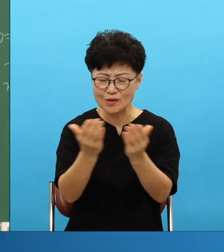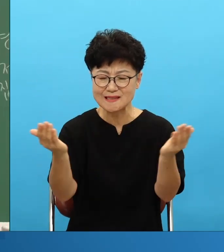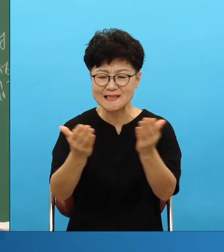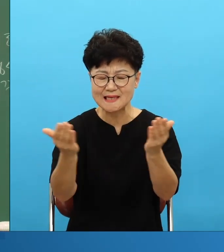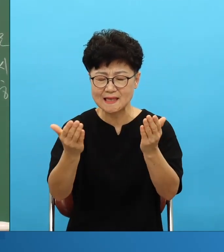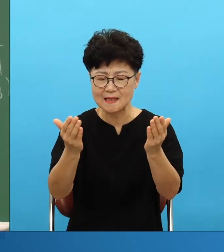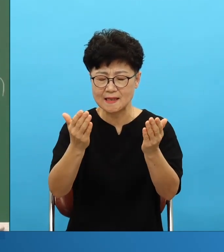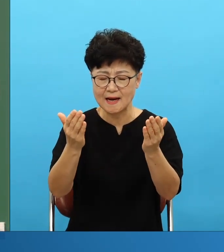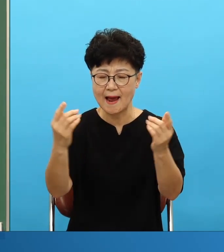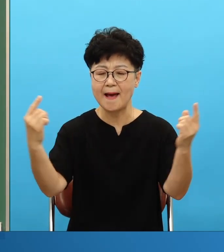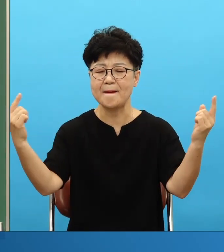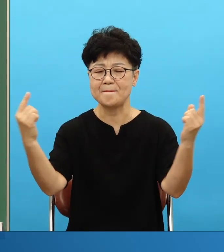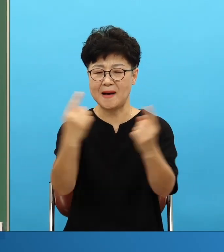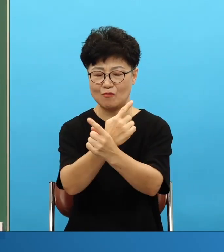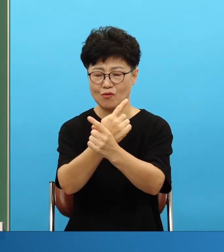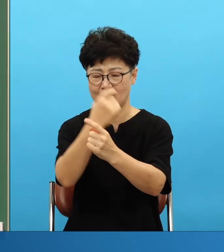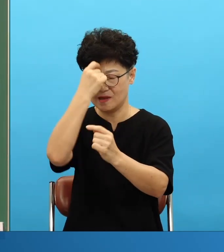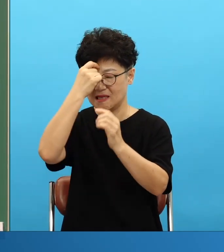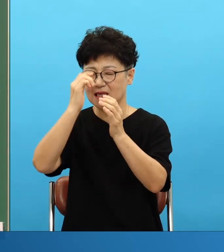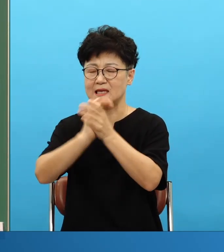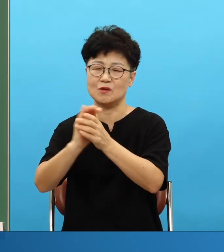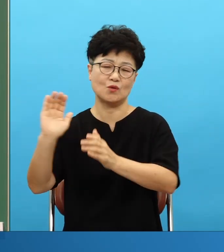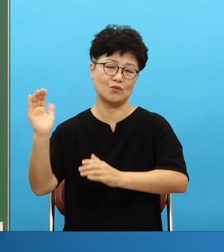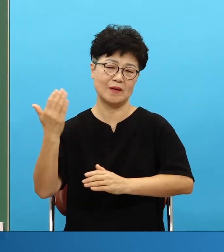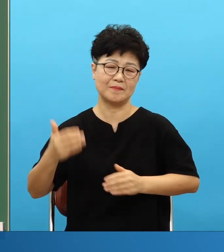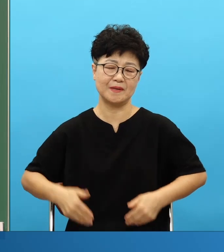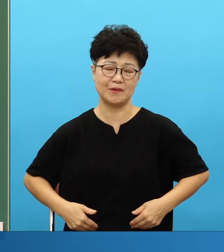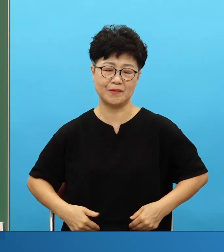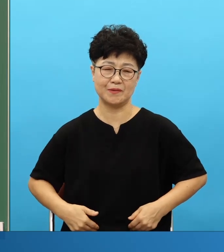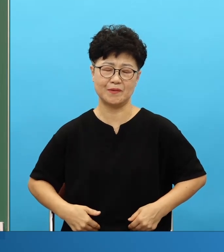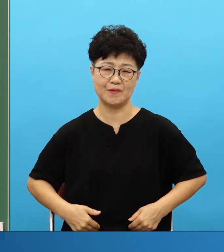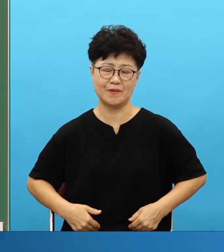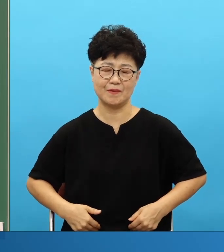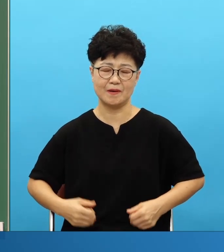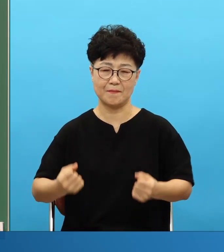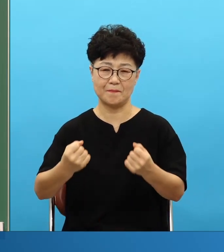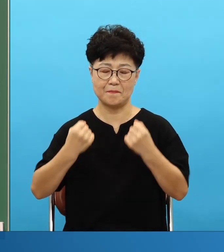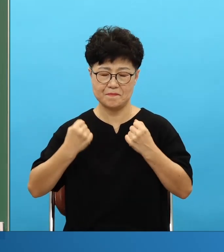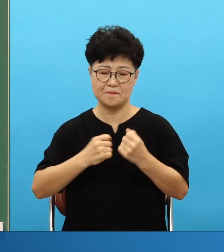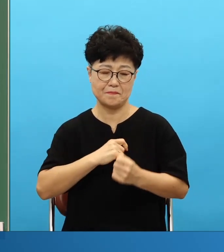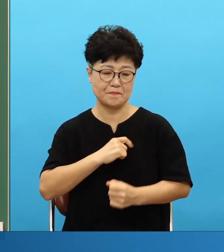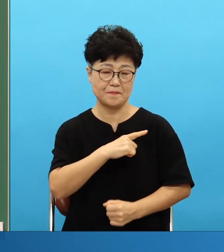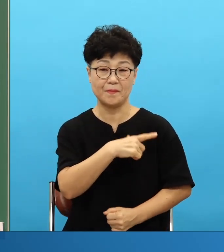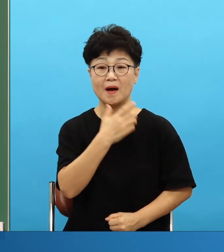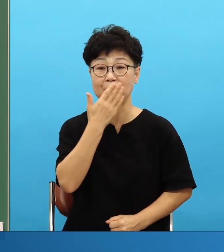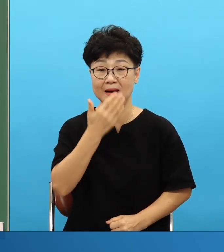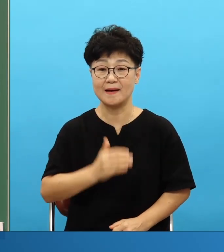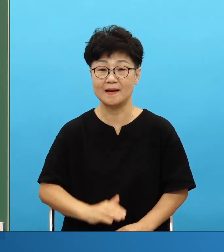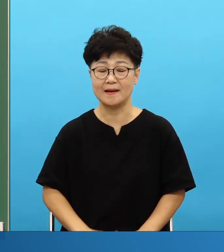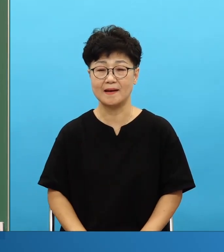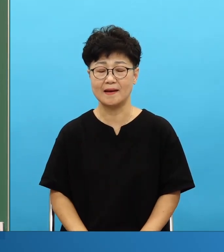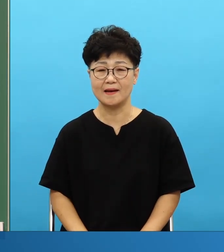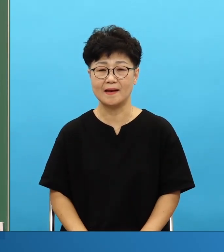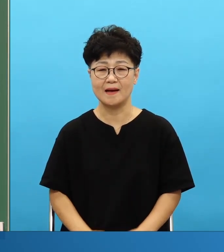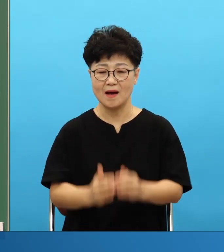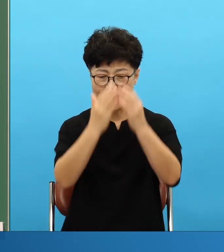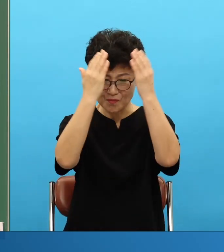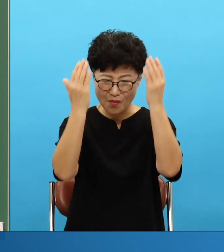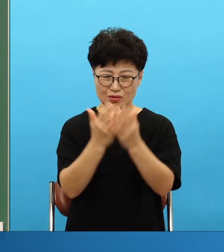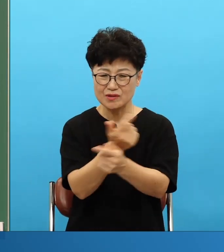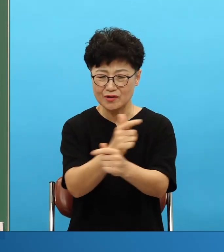Try it. 굉장히 많은 힘을 얻을 겁니다. That you'll gain a lot of power and strength. 모든 걸 저 같은 경우는 모든 걸 기도로 안